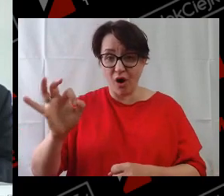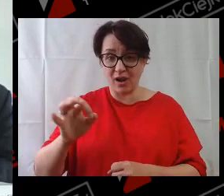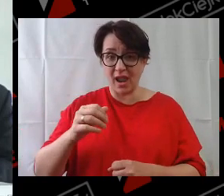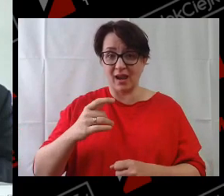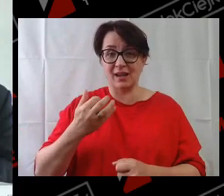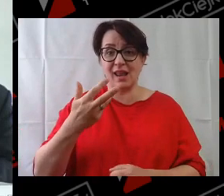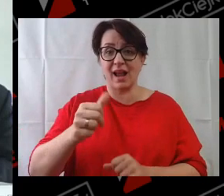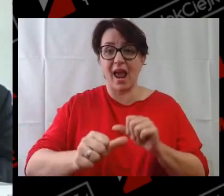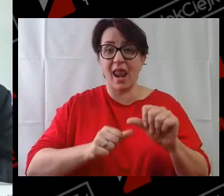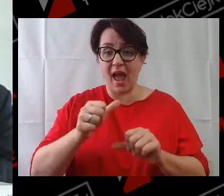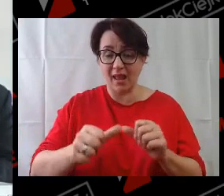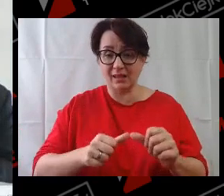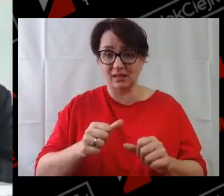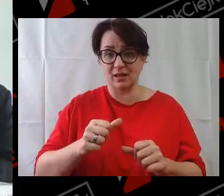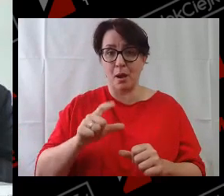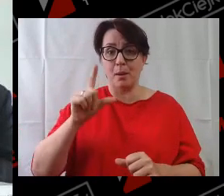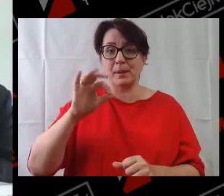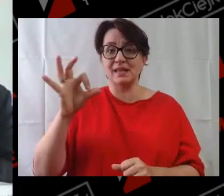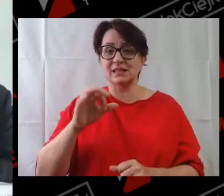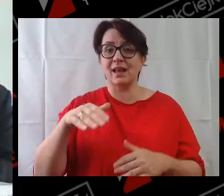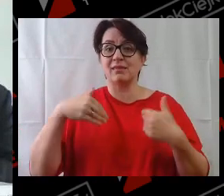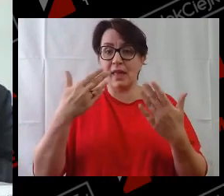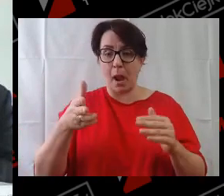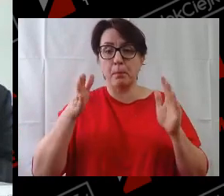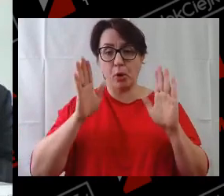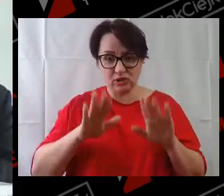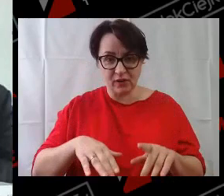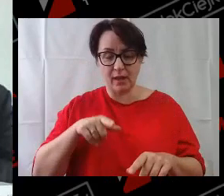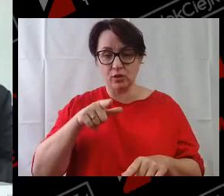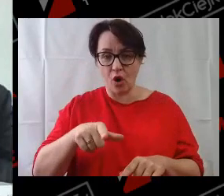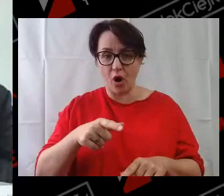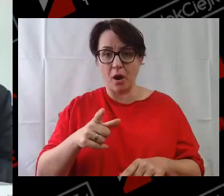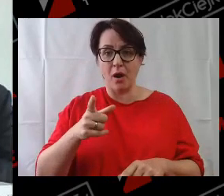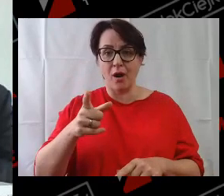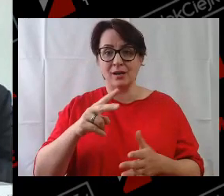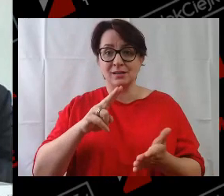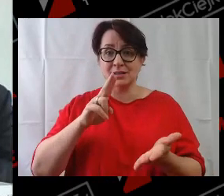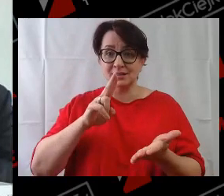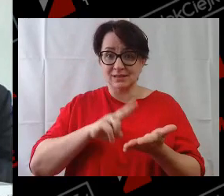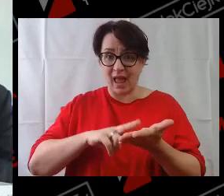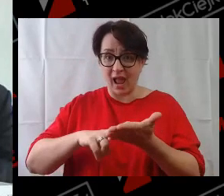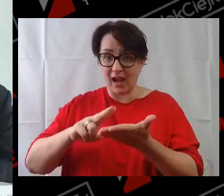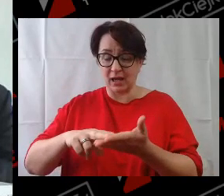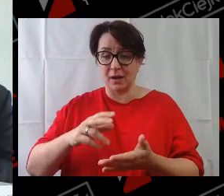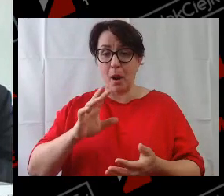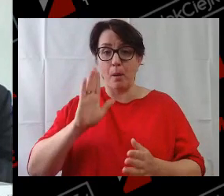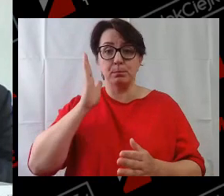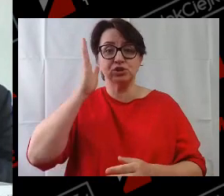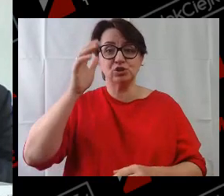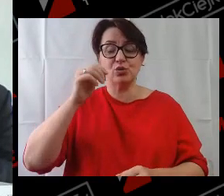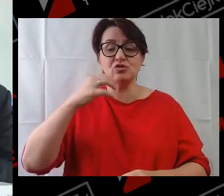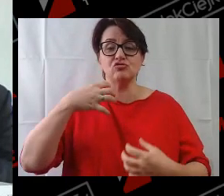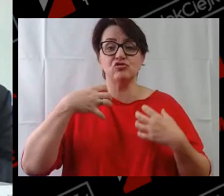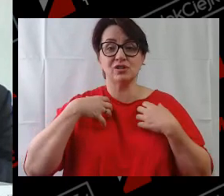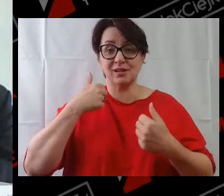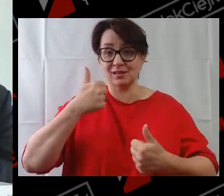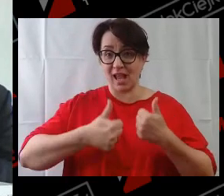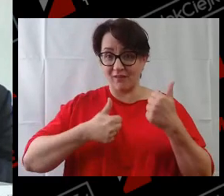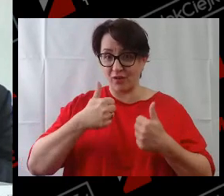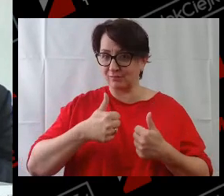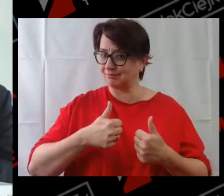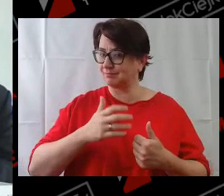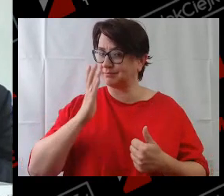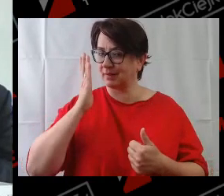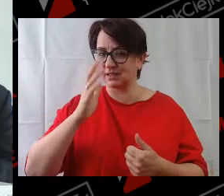ponieważ PiS pozwala na to niestety za ważna w naszym przyszłym życiu zawodowym jeśli wracacie raz na tą